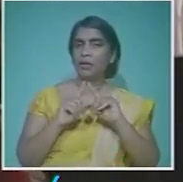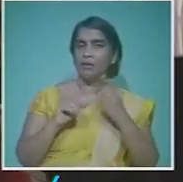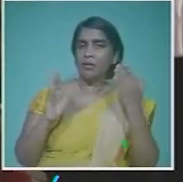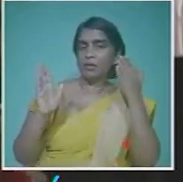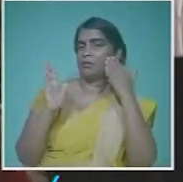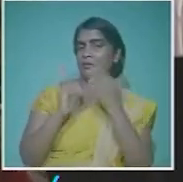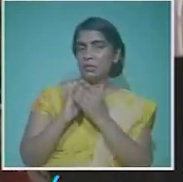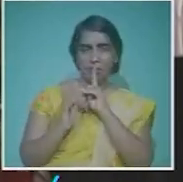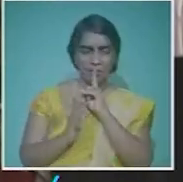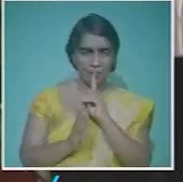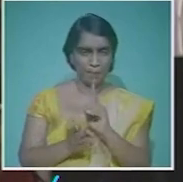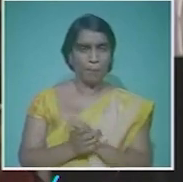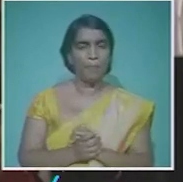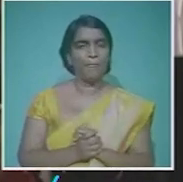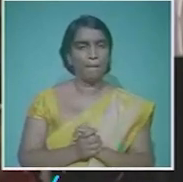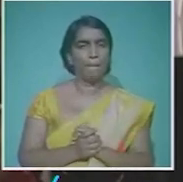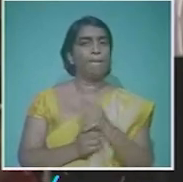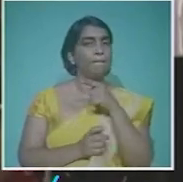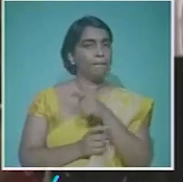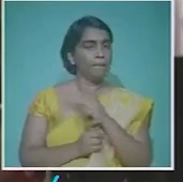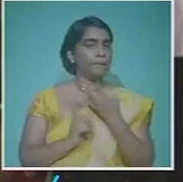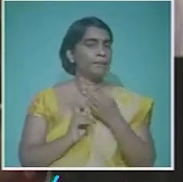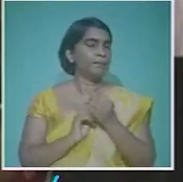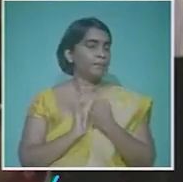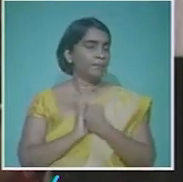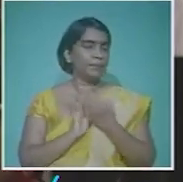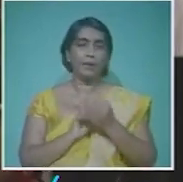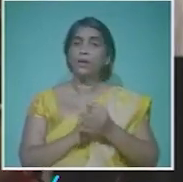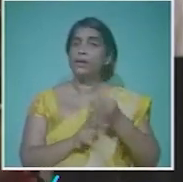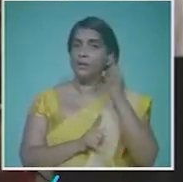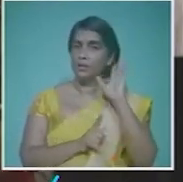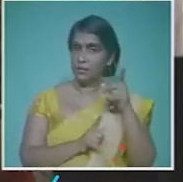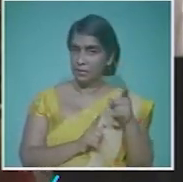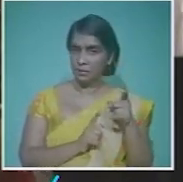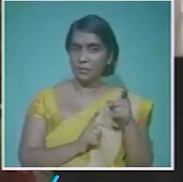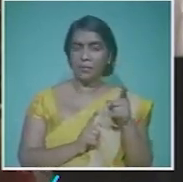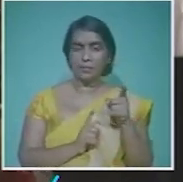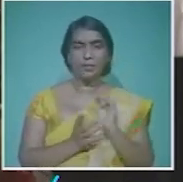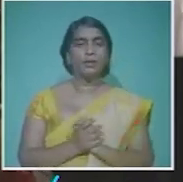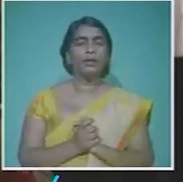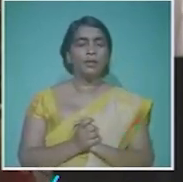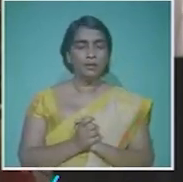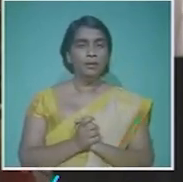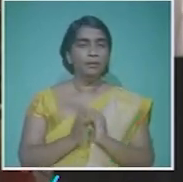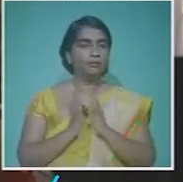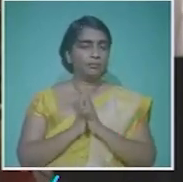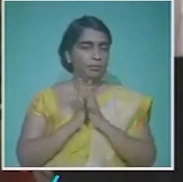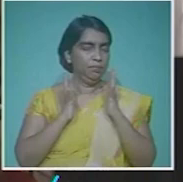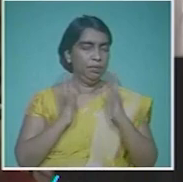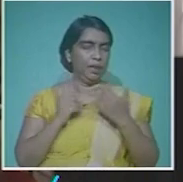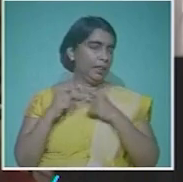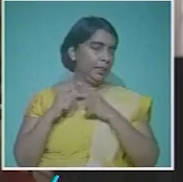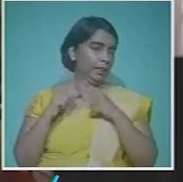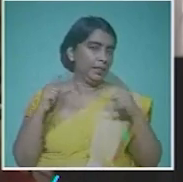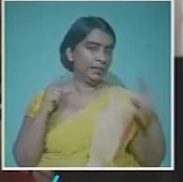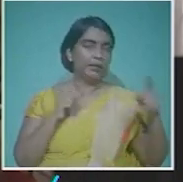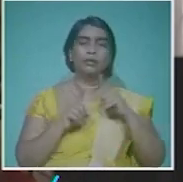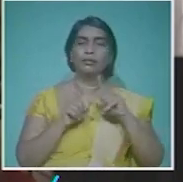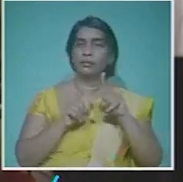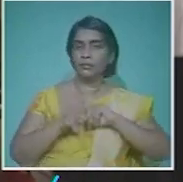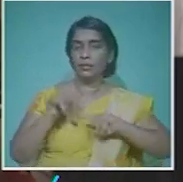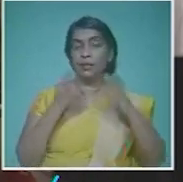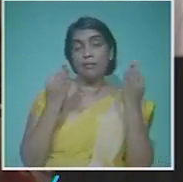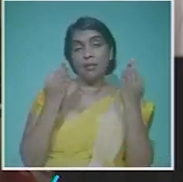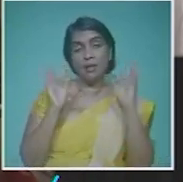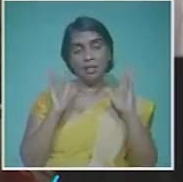එන්න හදන්නේ. අපි ගරු සභාපතිතුමනි මේ දවස්වල ඉතාම දීර්ඝ ලෙස කතා කරනවා අපි